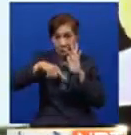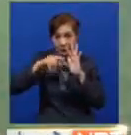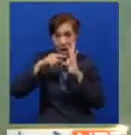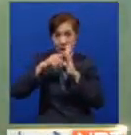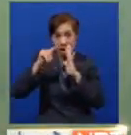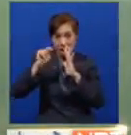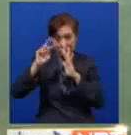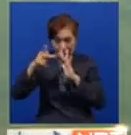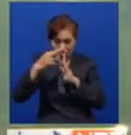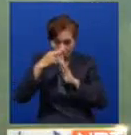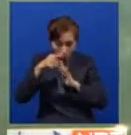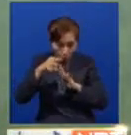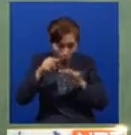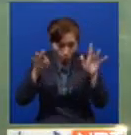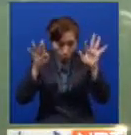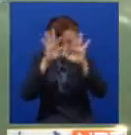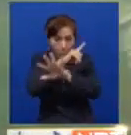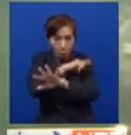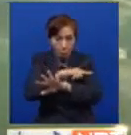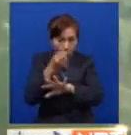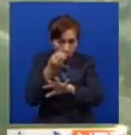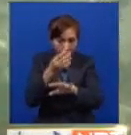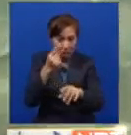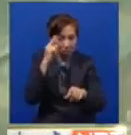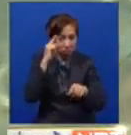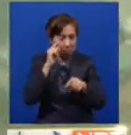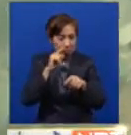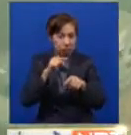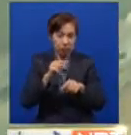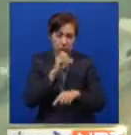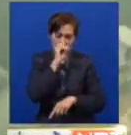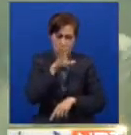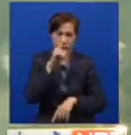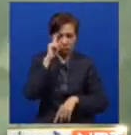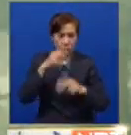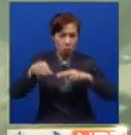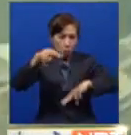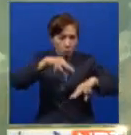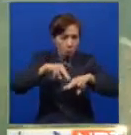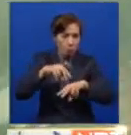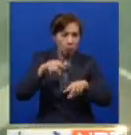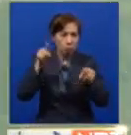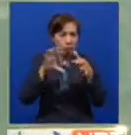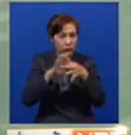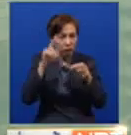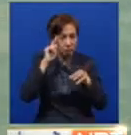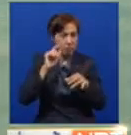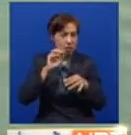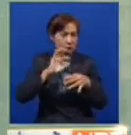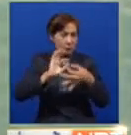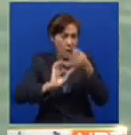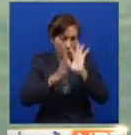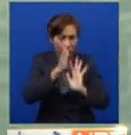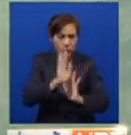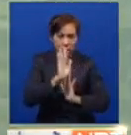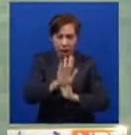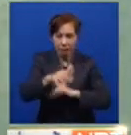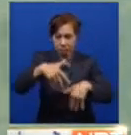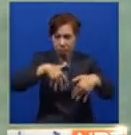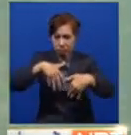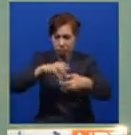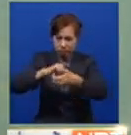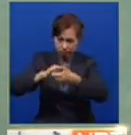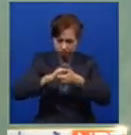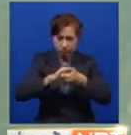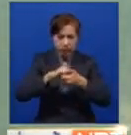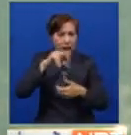เพิ่มความเข้มงวดมาตรการลดการเผาและนำมาตรการกฎหมายมาใช้ด้วยพร้อมขอความร่วมมือจากท้องถิ่นฉีดพ่น